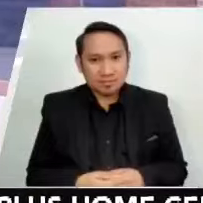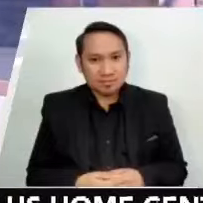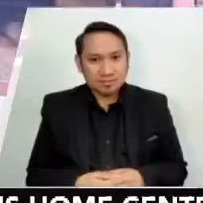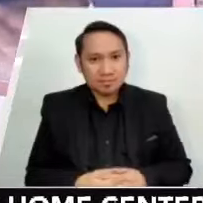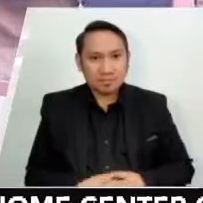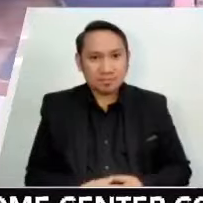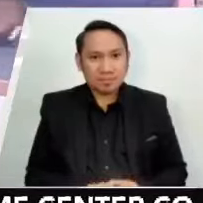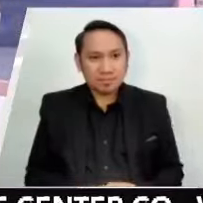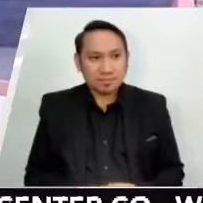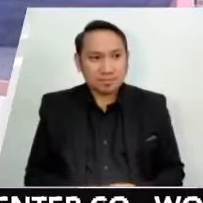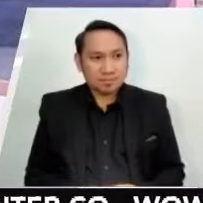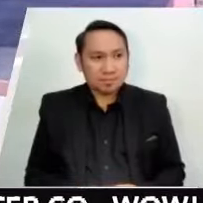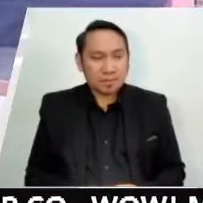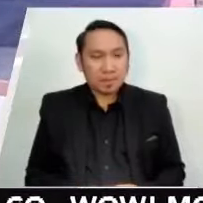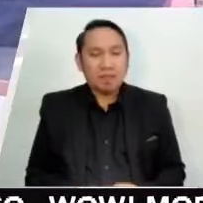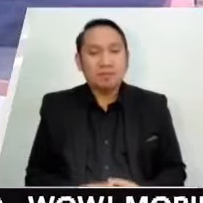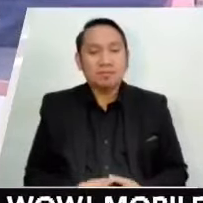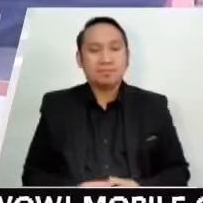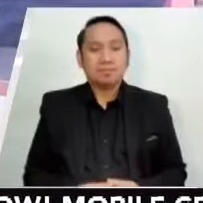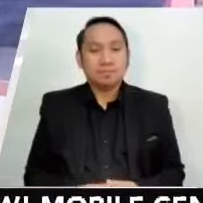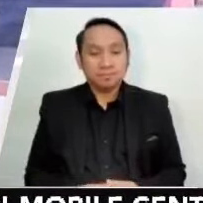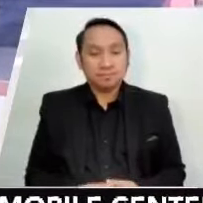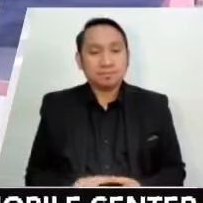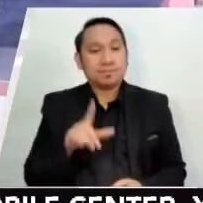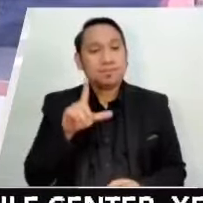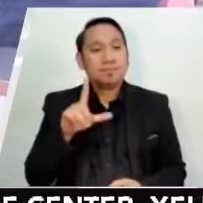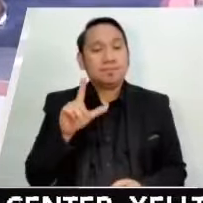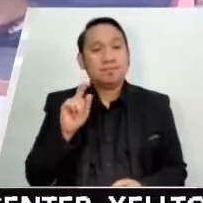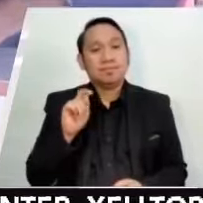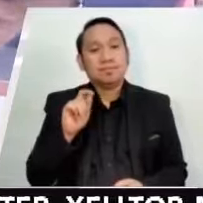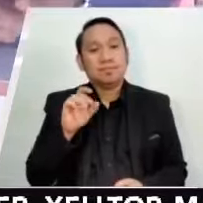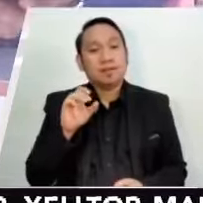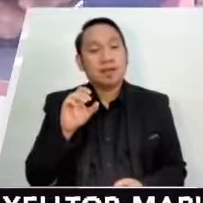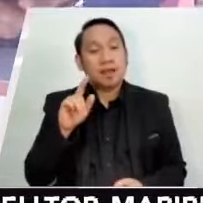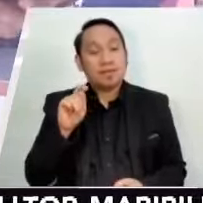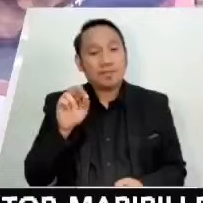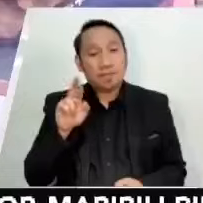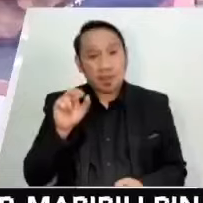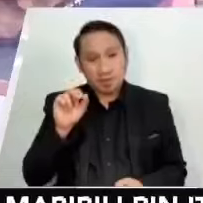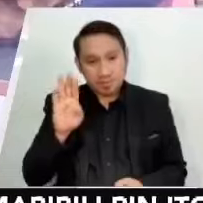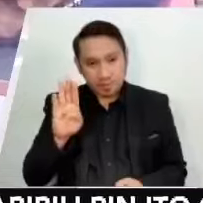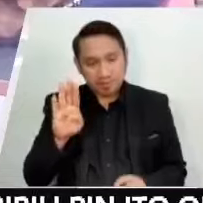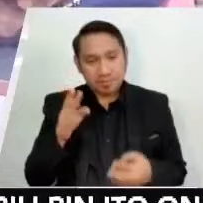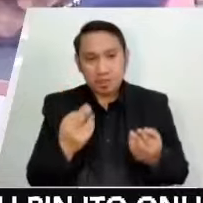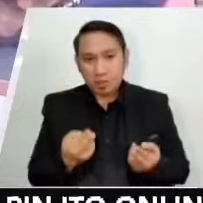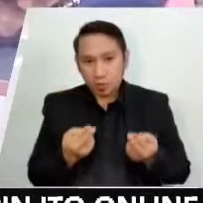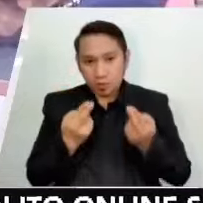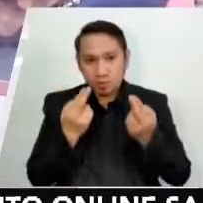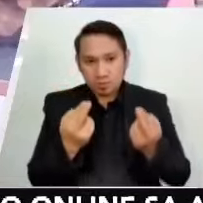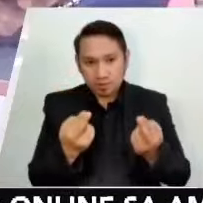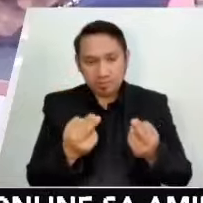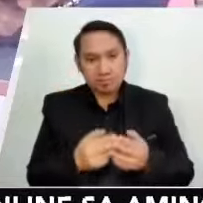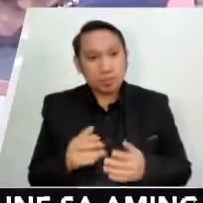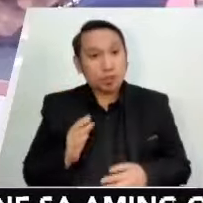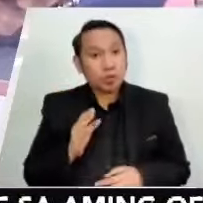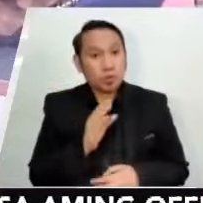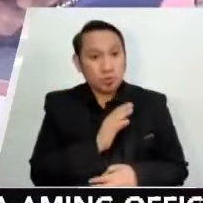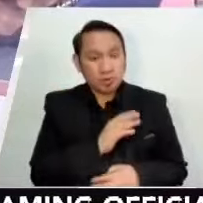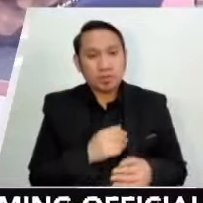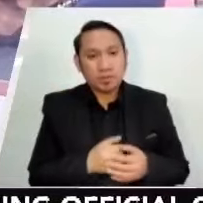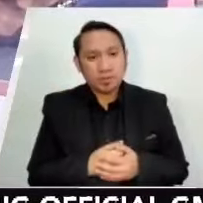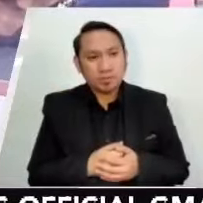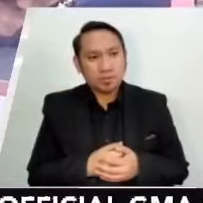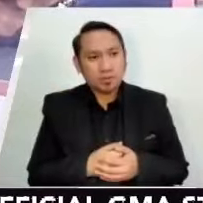Irerekomenda ng Land Transportation Franchising and Regulatory Board, LTFRB, sa Kongreso na gawin ng legal na pampublikong